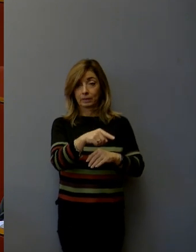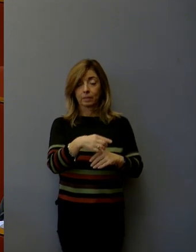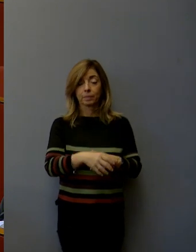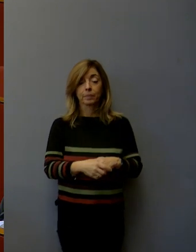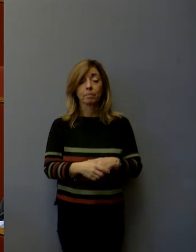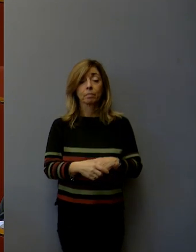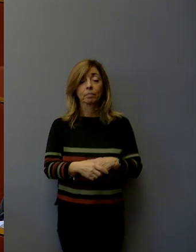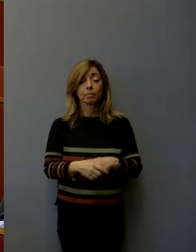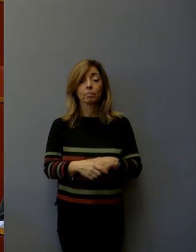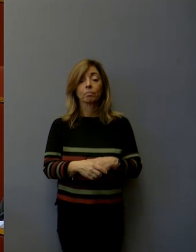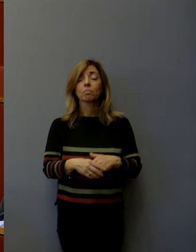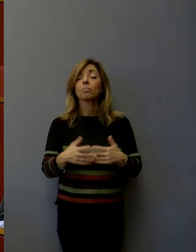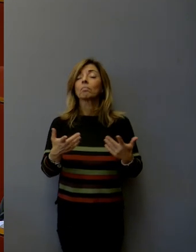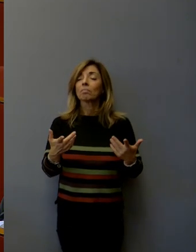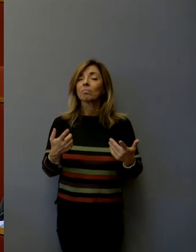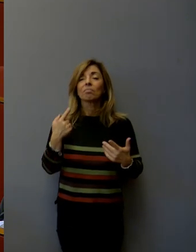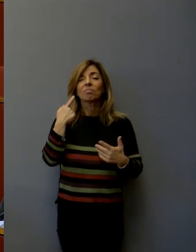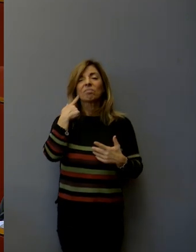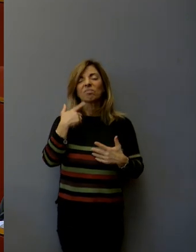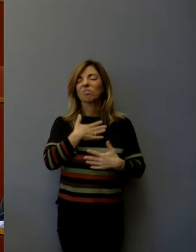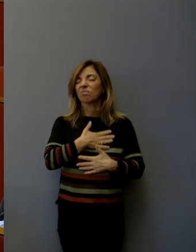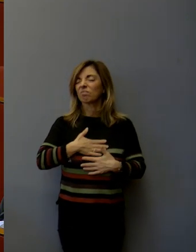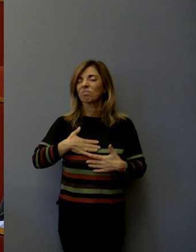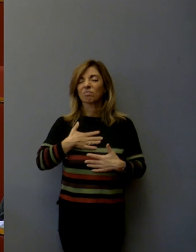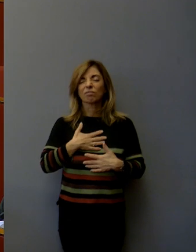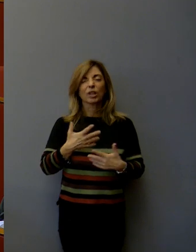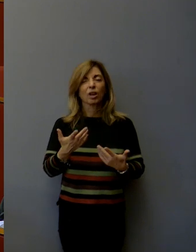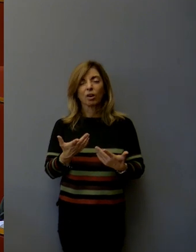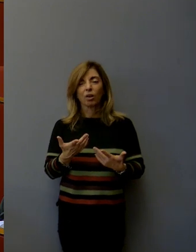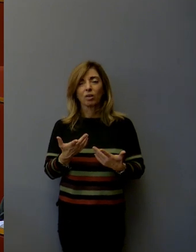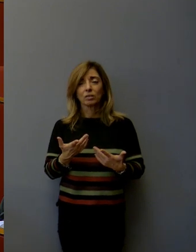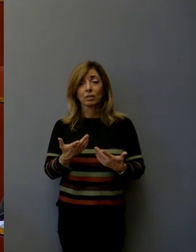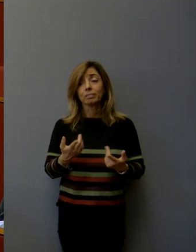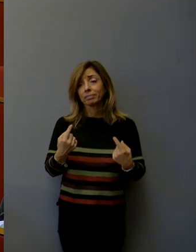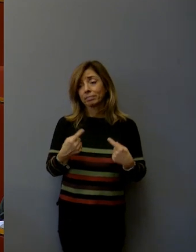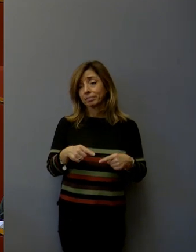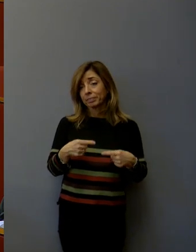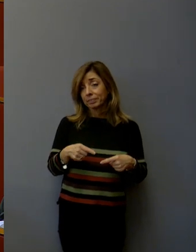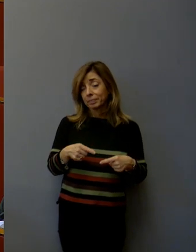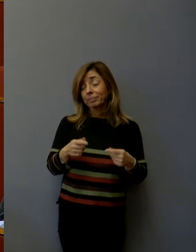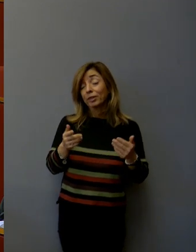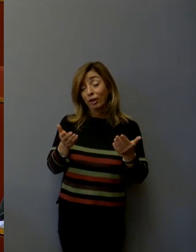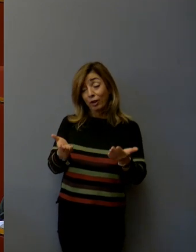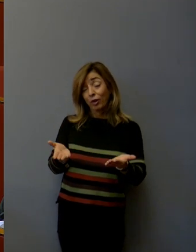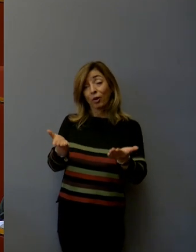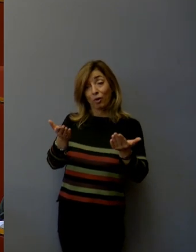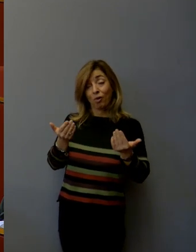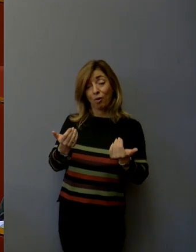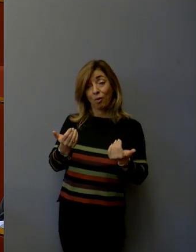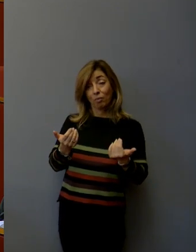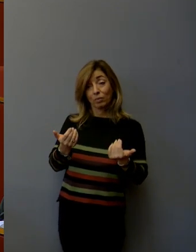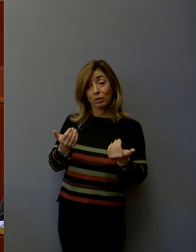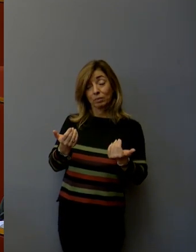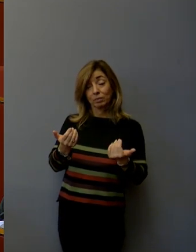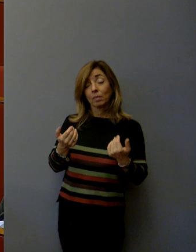Dov'è allora che c'è l'insoddisfazione Allora siamo sempre lì compriamo poi io cerco i soldi nel